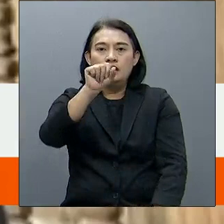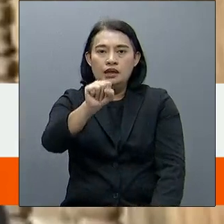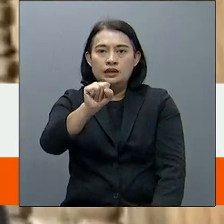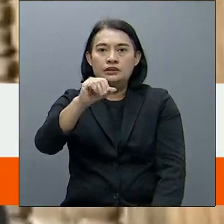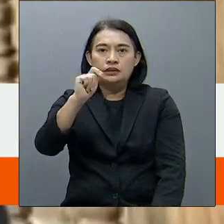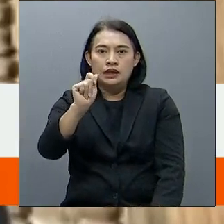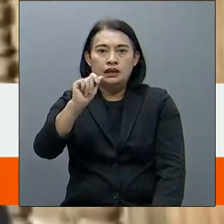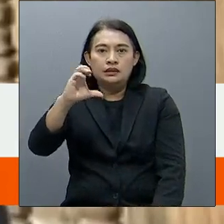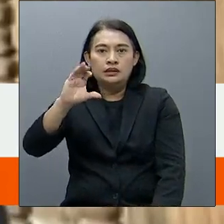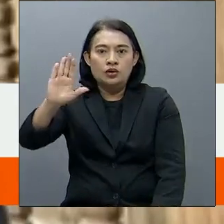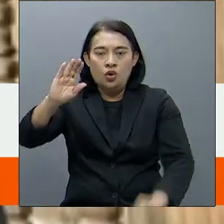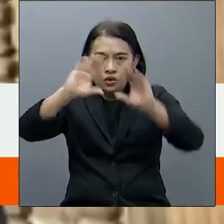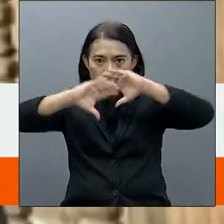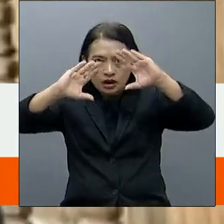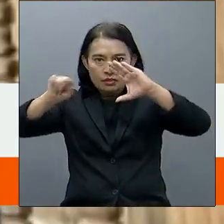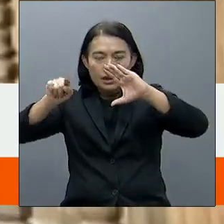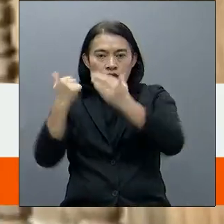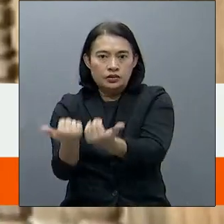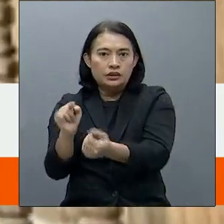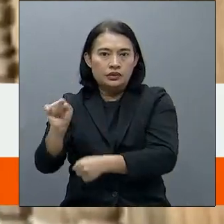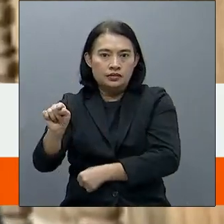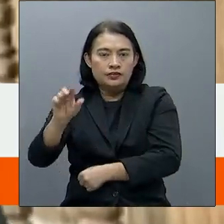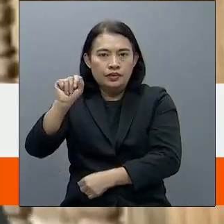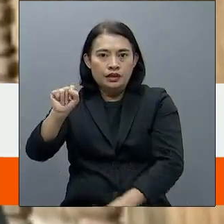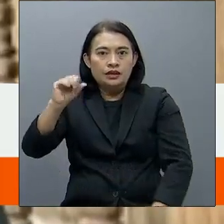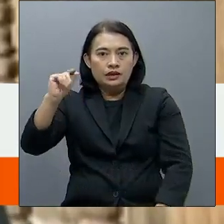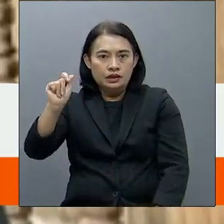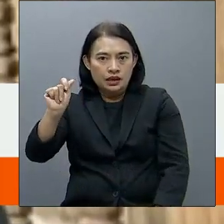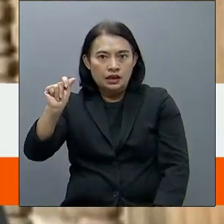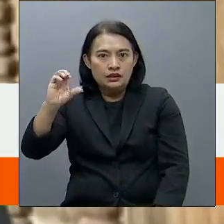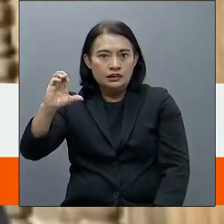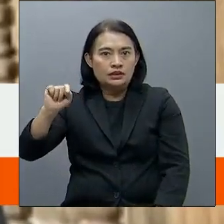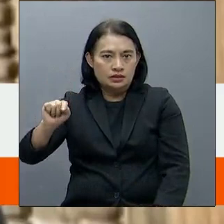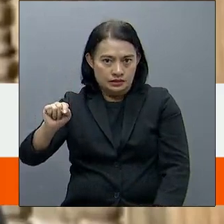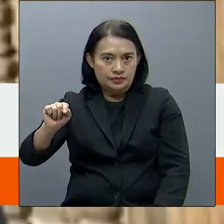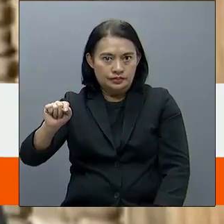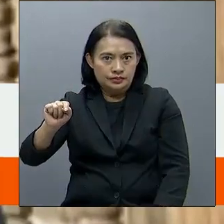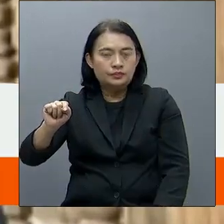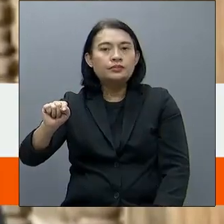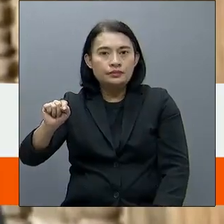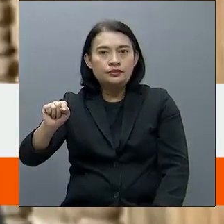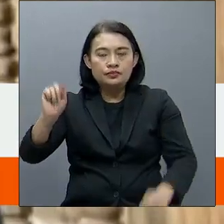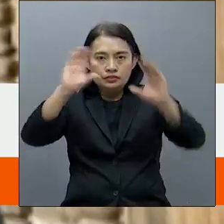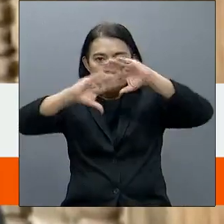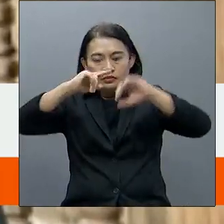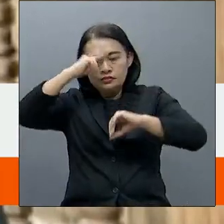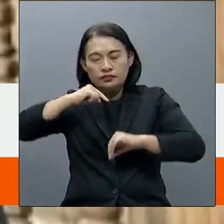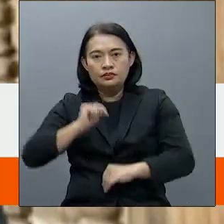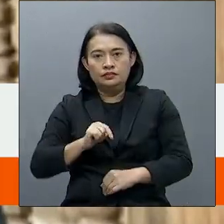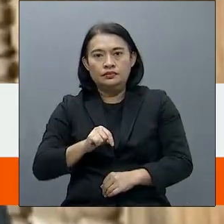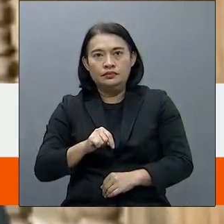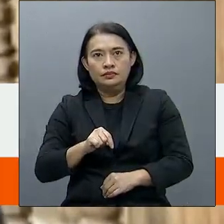รัฐบาลปัจจุบันนะครับการกดดันดังกล่าวทำให้ sacเนี่ยครับต้องผลักดันให้รัฐบาลไทยนะครับ